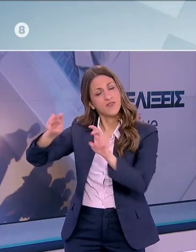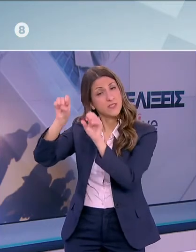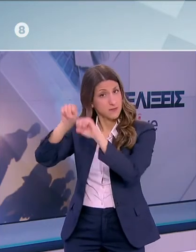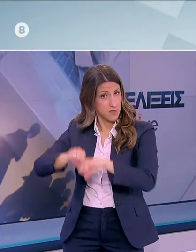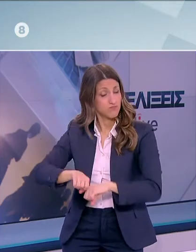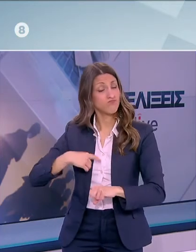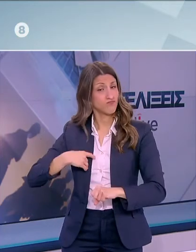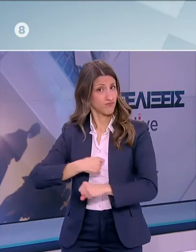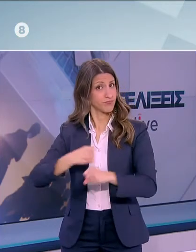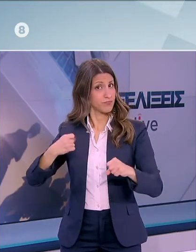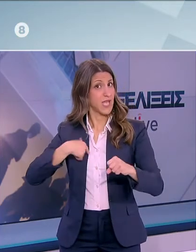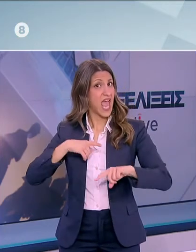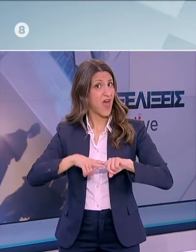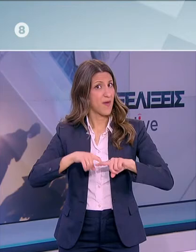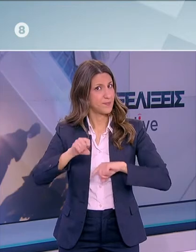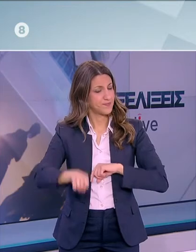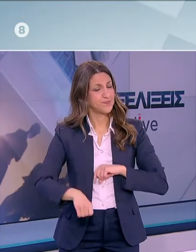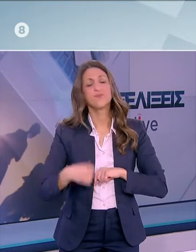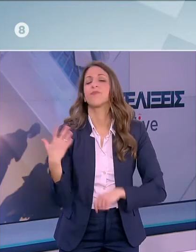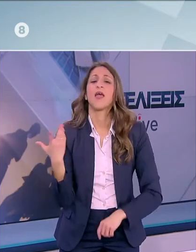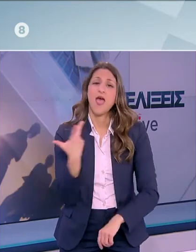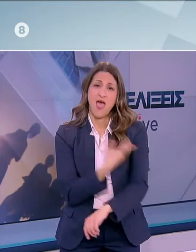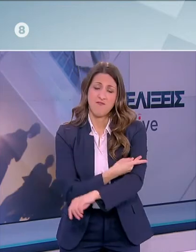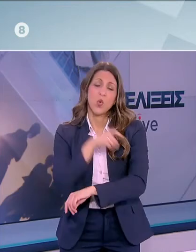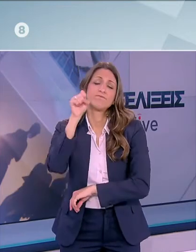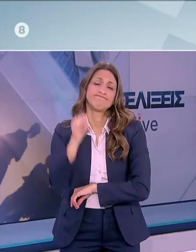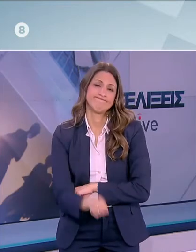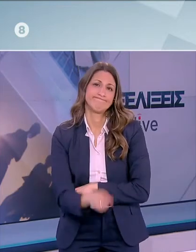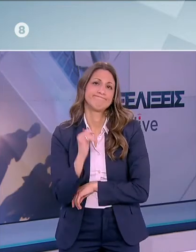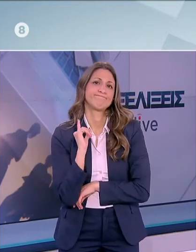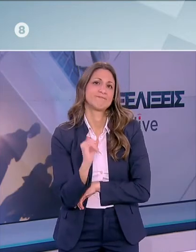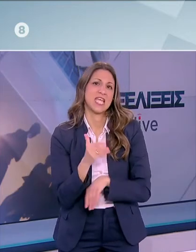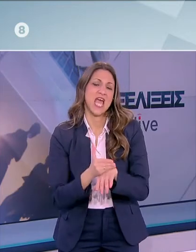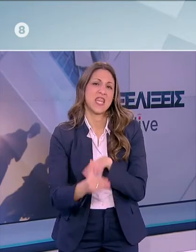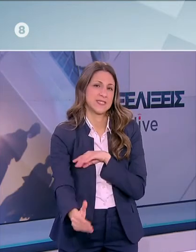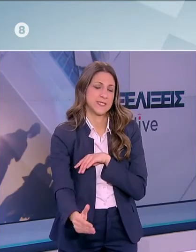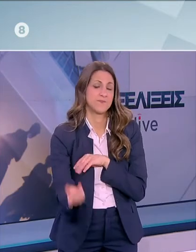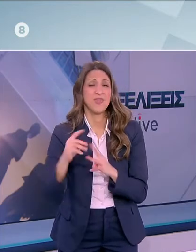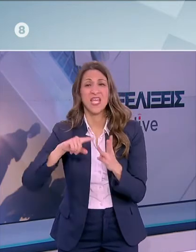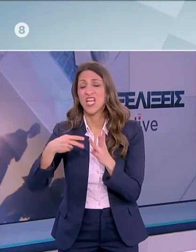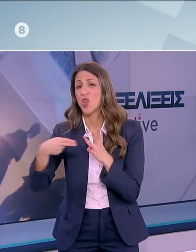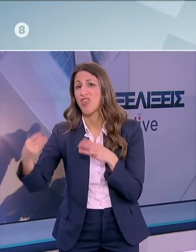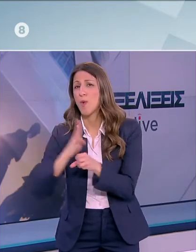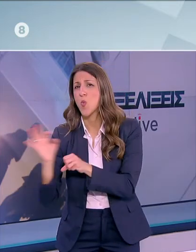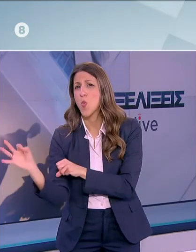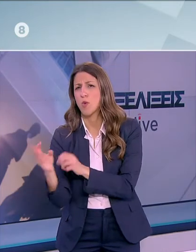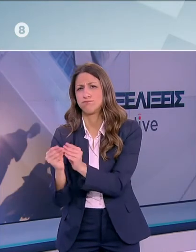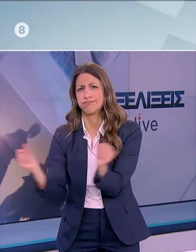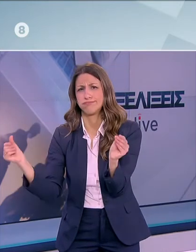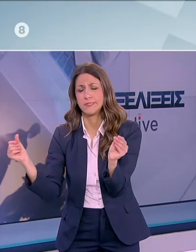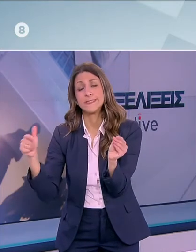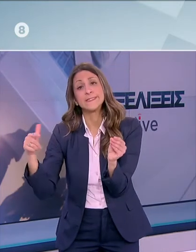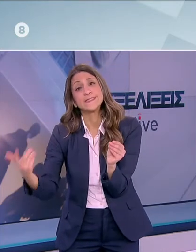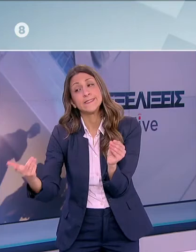συμμετέχει ενεργά. Το εμβόλιο, ναι, θα αργήσει. Η οριστική εκρίζωση του ιού θα γινόταν